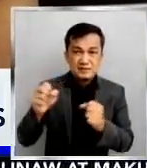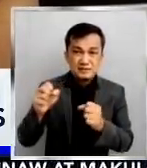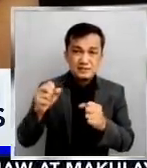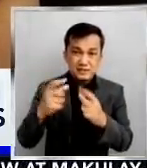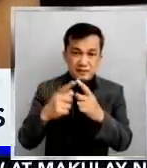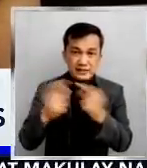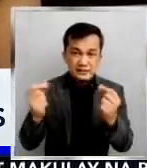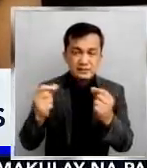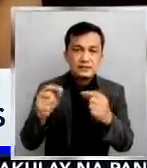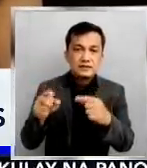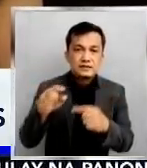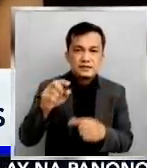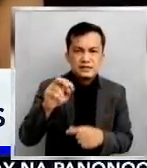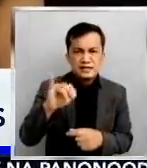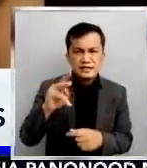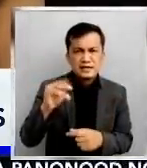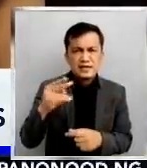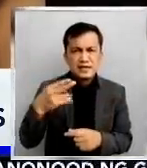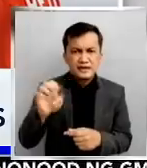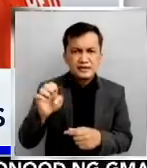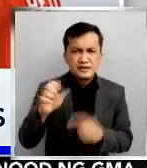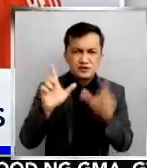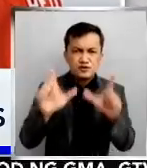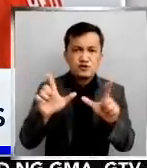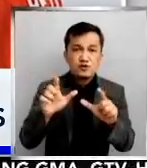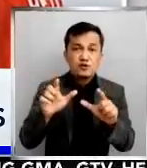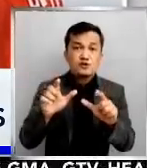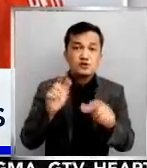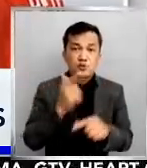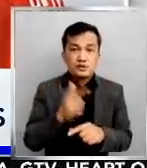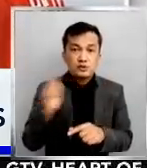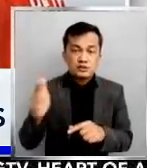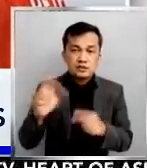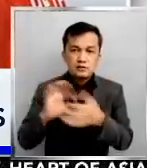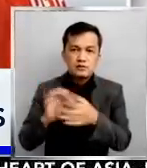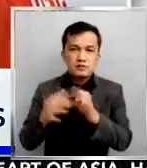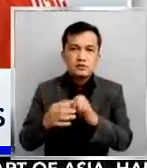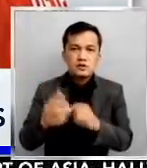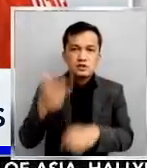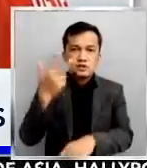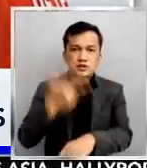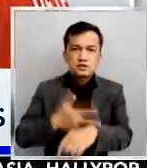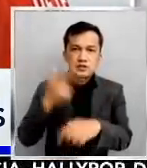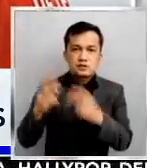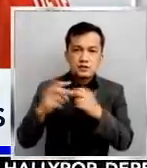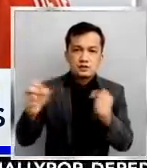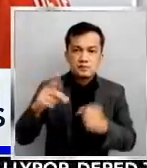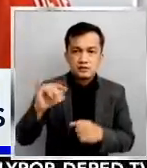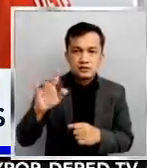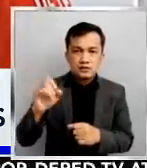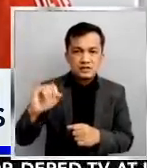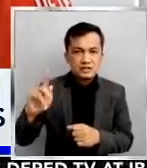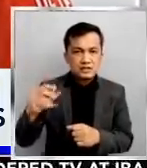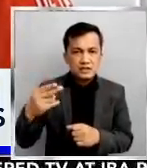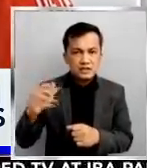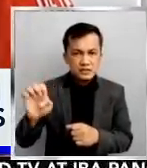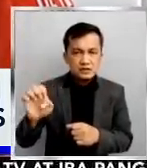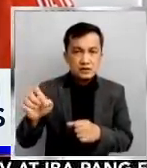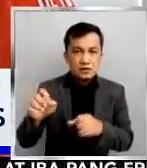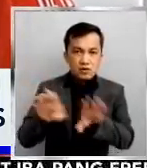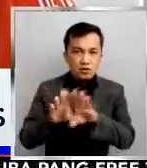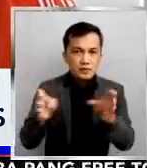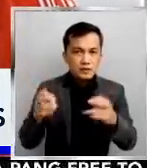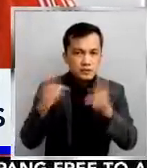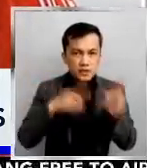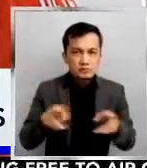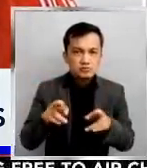Irie sa Tokyo 2020 Olympics. Tatlong beses nang nakaharap ni Petecio si Irie. Opening round pa lang ng kadalang featherweight